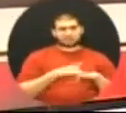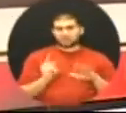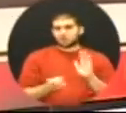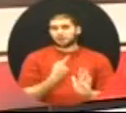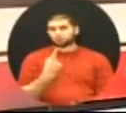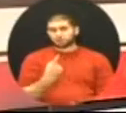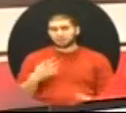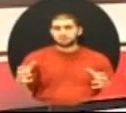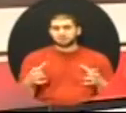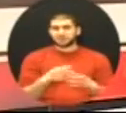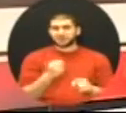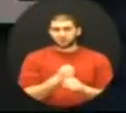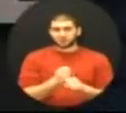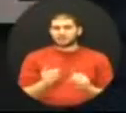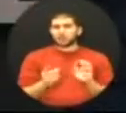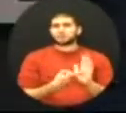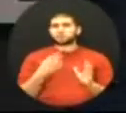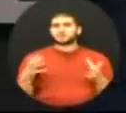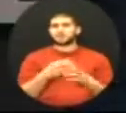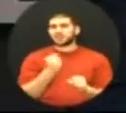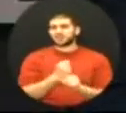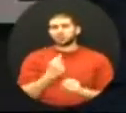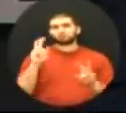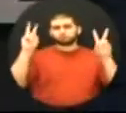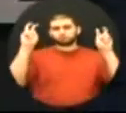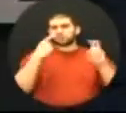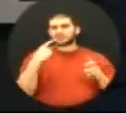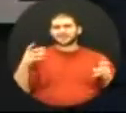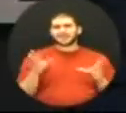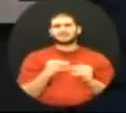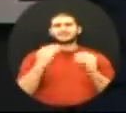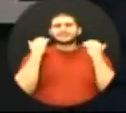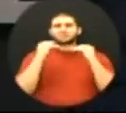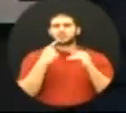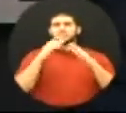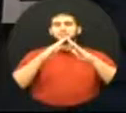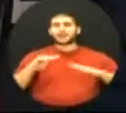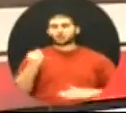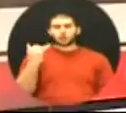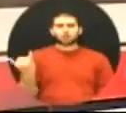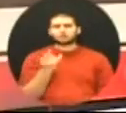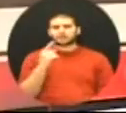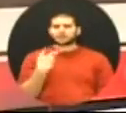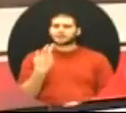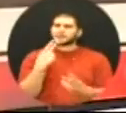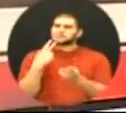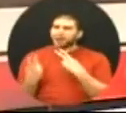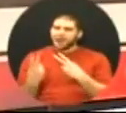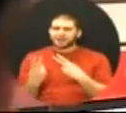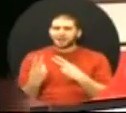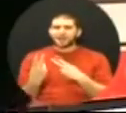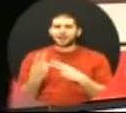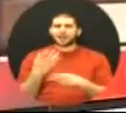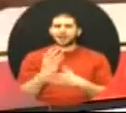הראשונה שמפלגת העבודה שקראה לעצמו בהרכב יחד עם ציפי לבני, המחנה הציוני, כל הזמן צריכה לתת מענה